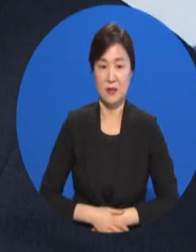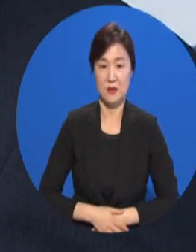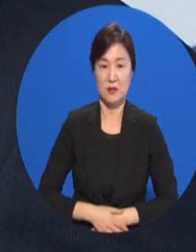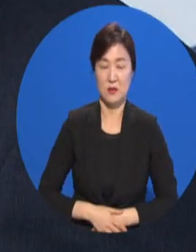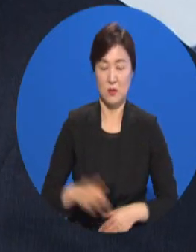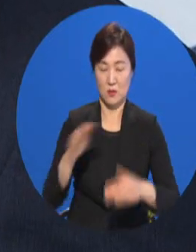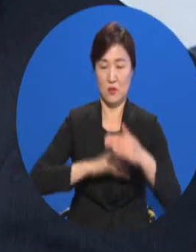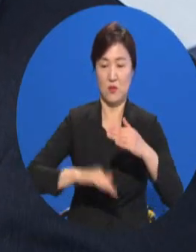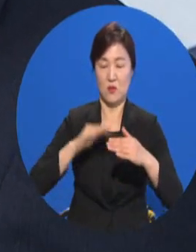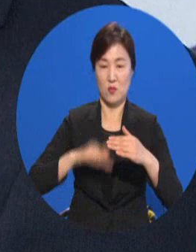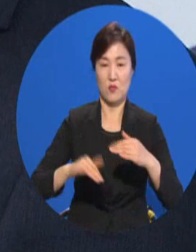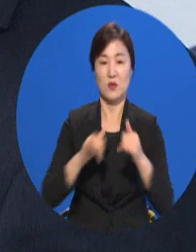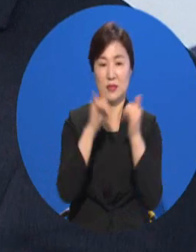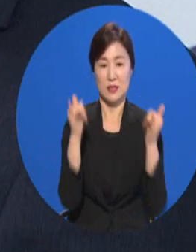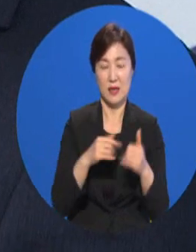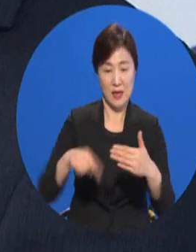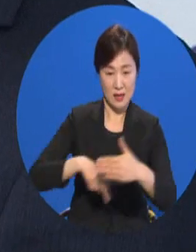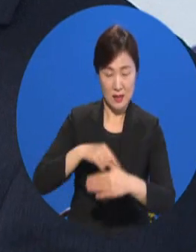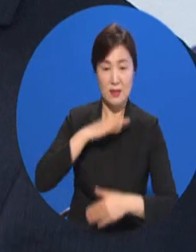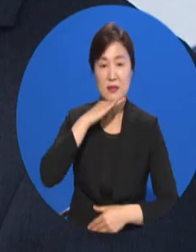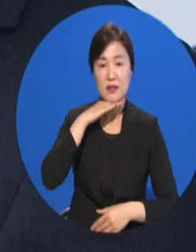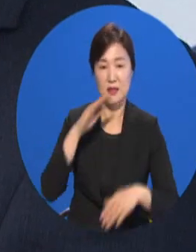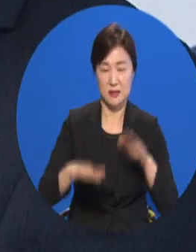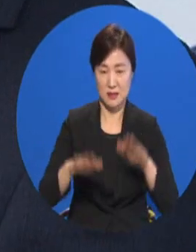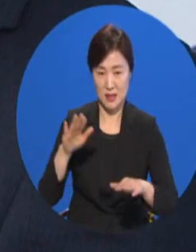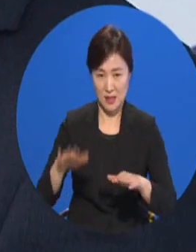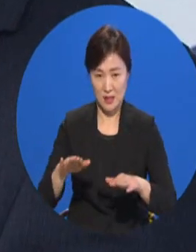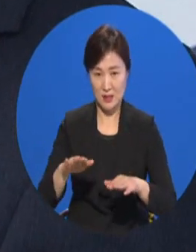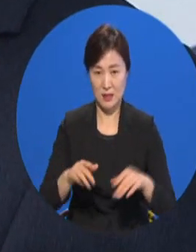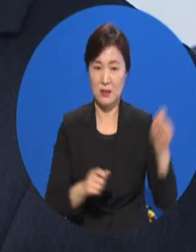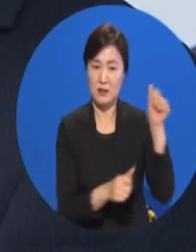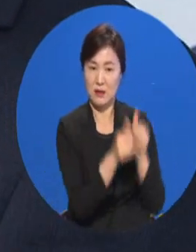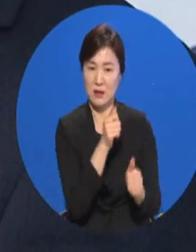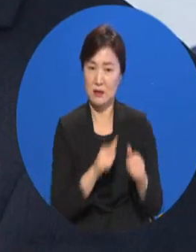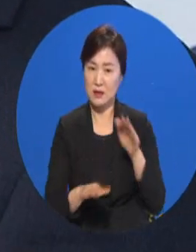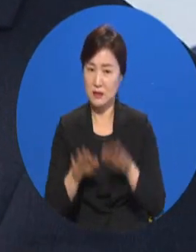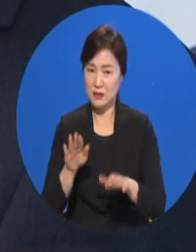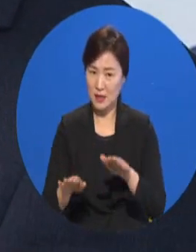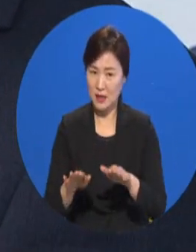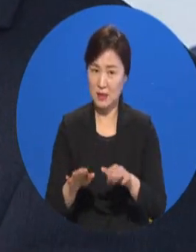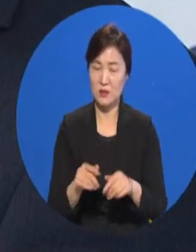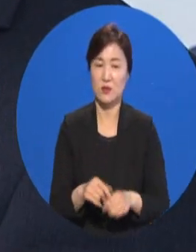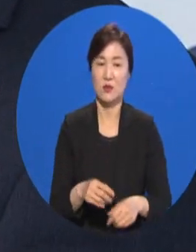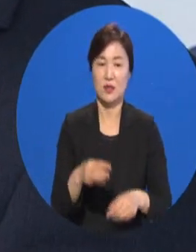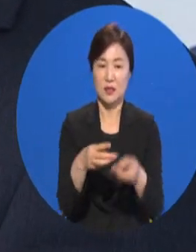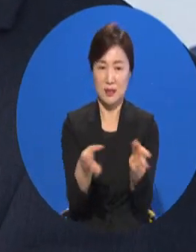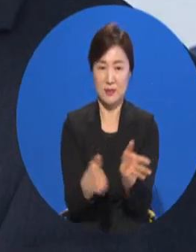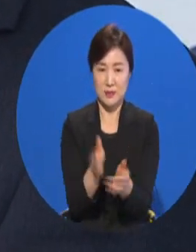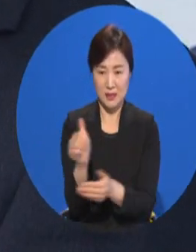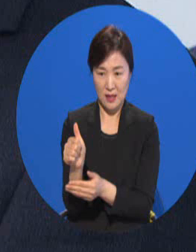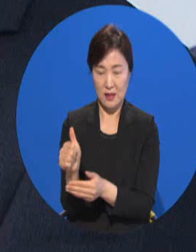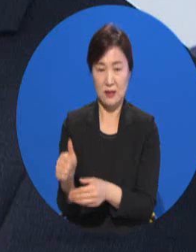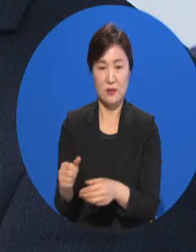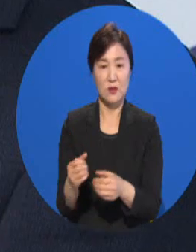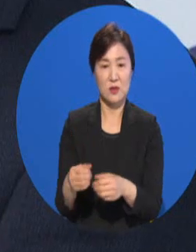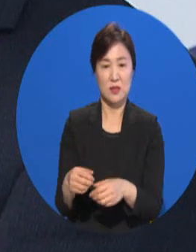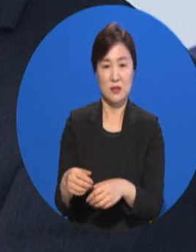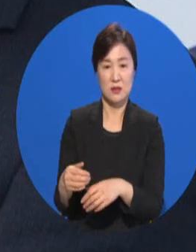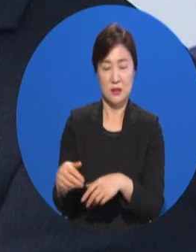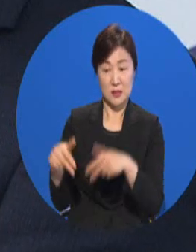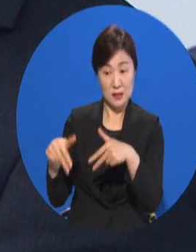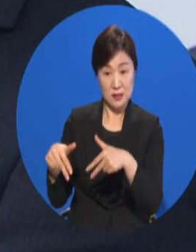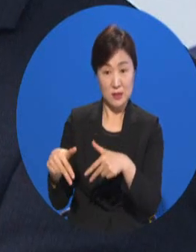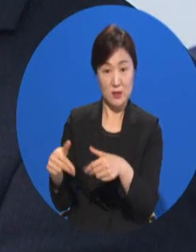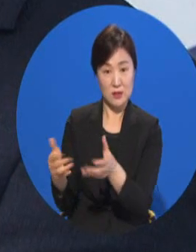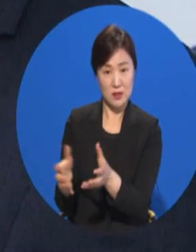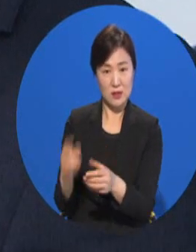공직 내에서도 세대 간의 이런 차이, 우리 팀장급이든 기존 직원들하고의